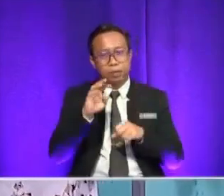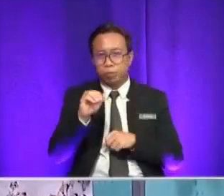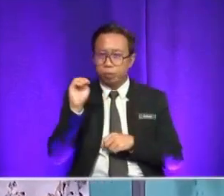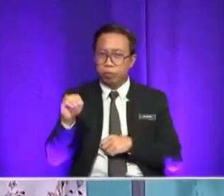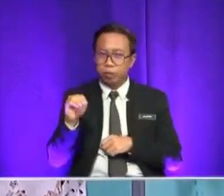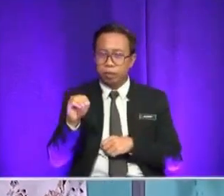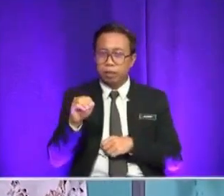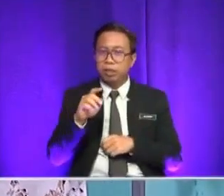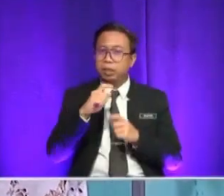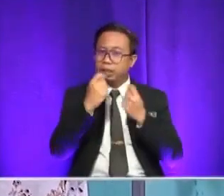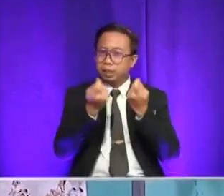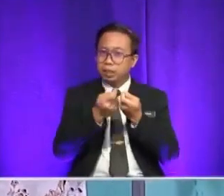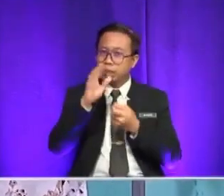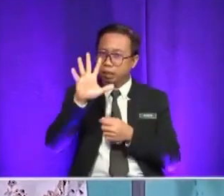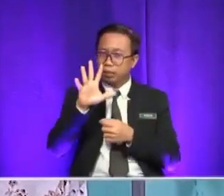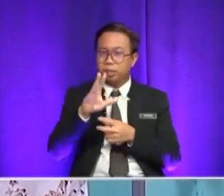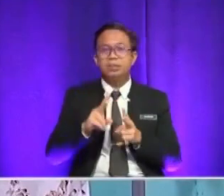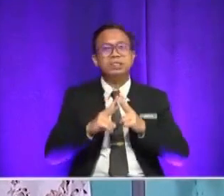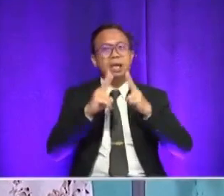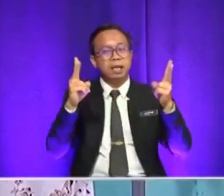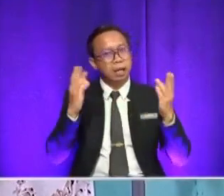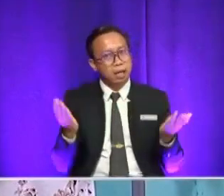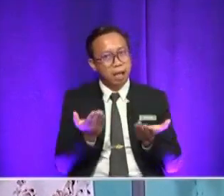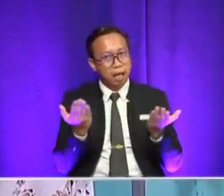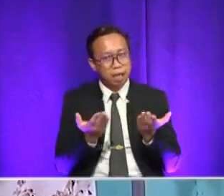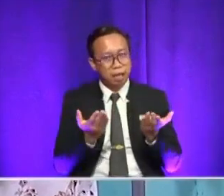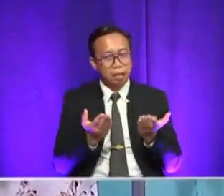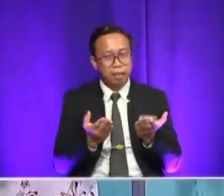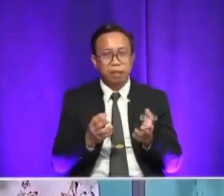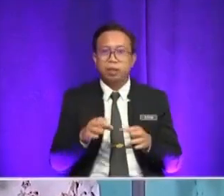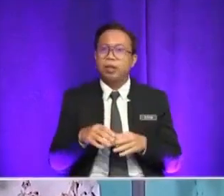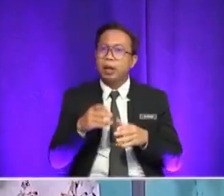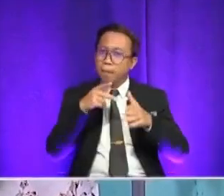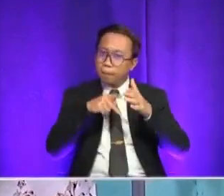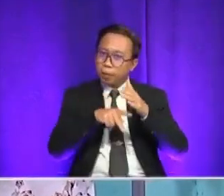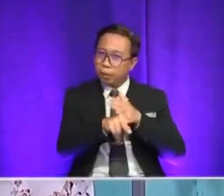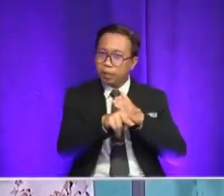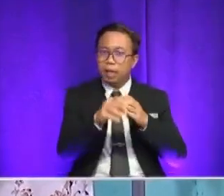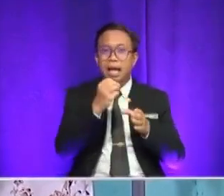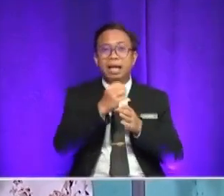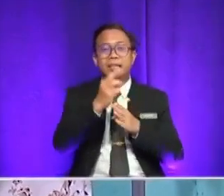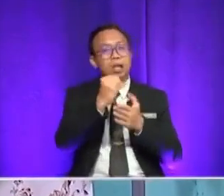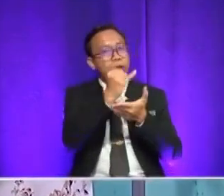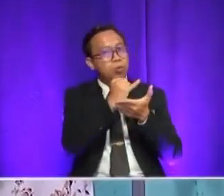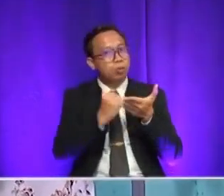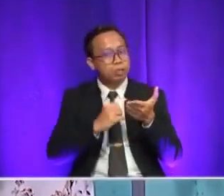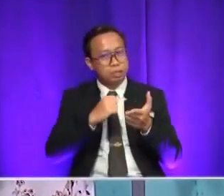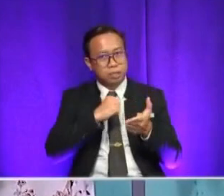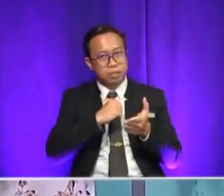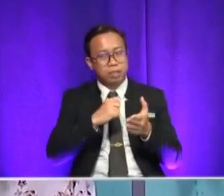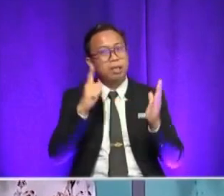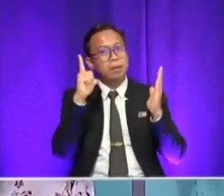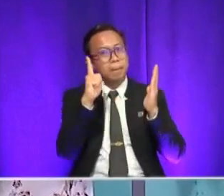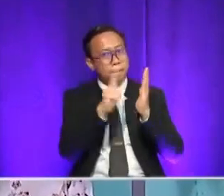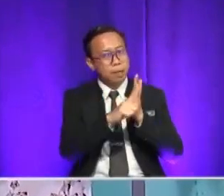murid-murid untuk tingkatan 5, saya sangat-sangat menggalakkan kalau boleh tak kisah photostat ke ataupun lukis sendiri, tampal dekat